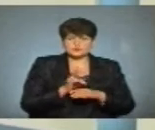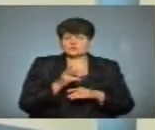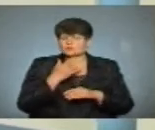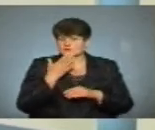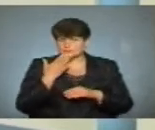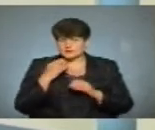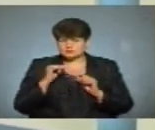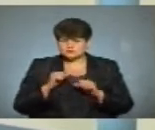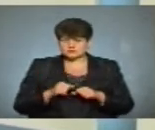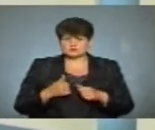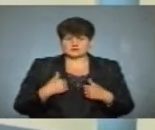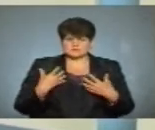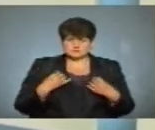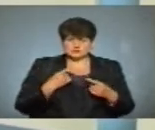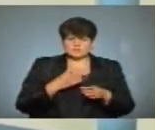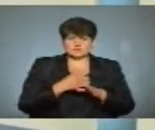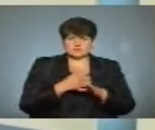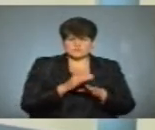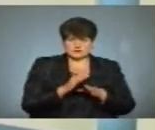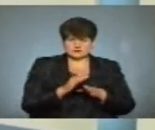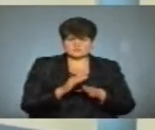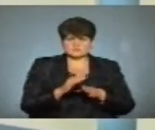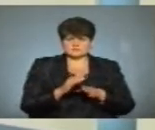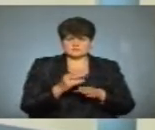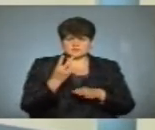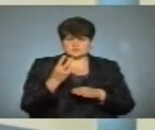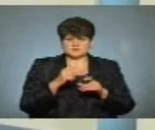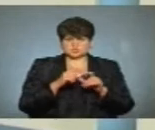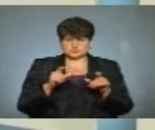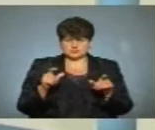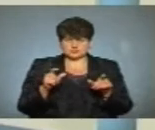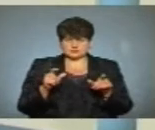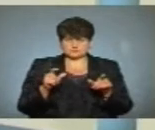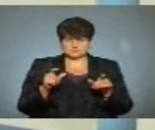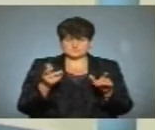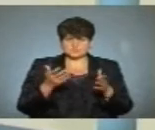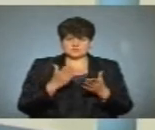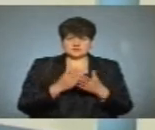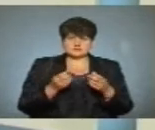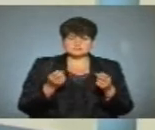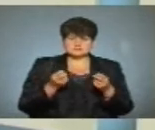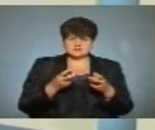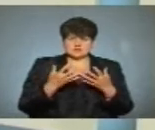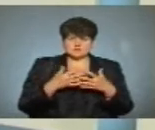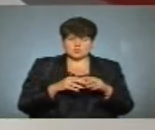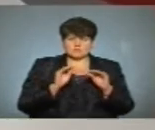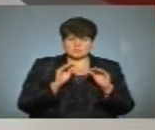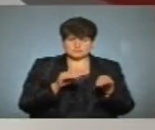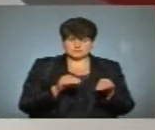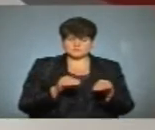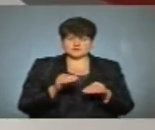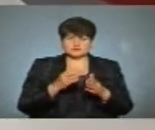цього можливості, тоді я вже кажу, ми виділили дві школи, в яких є спеціально обладнали, тобто служба